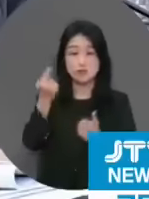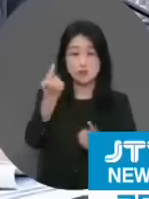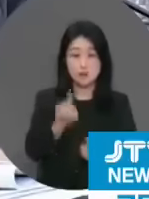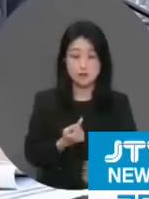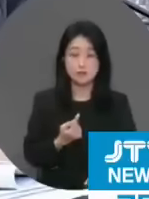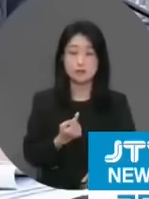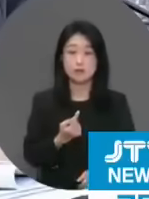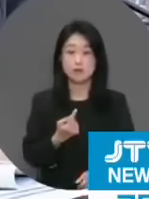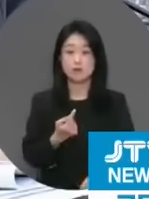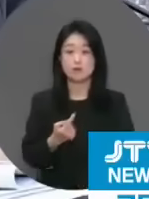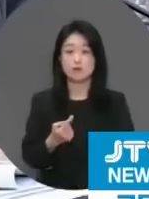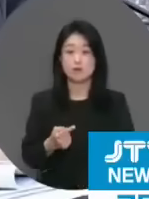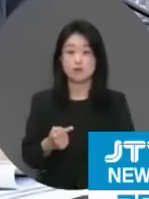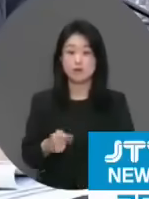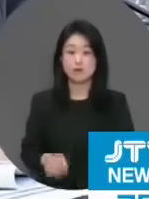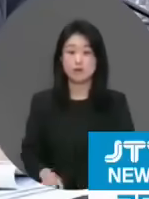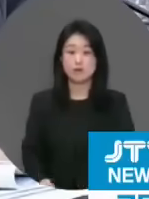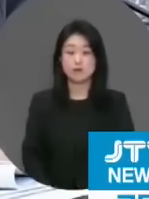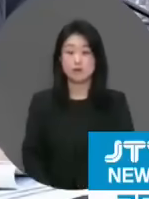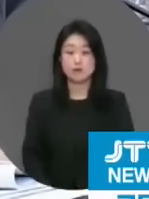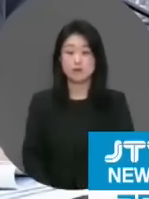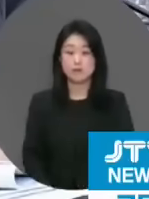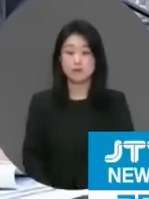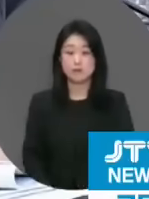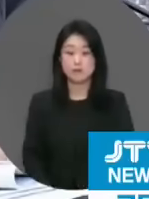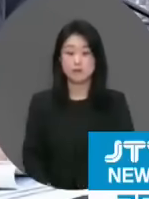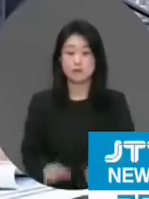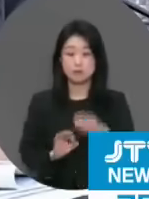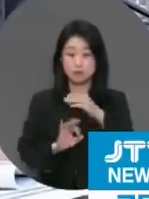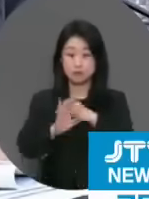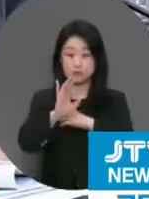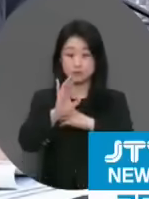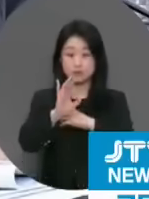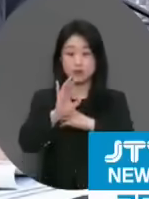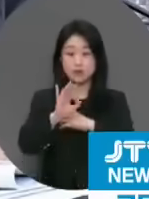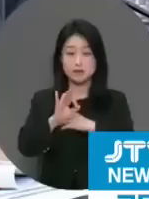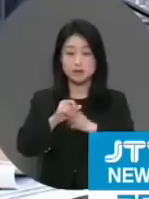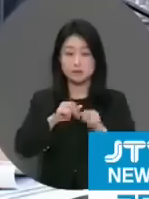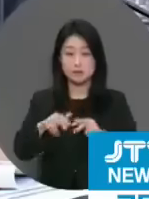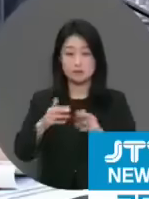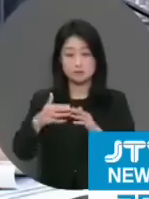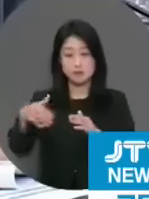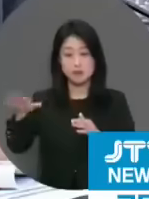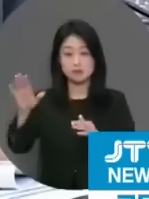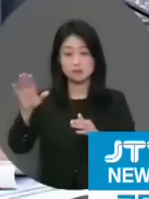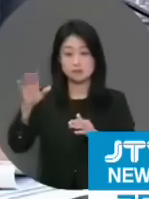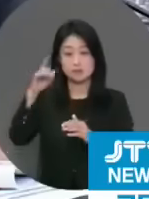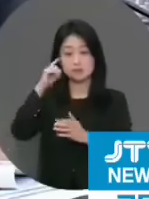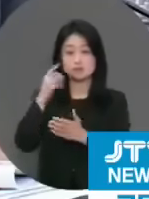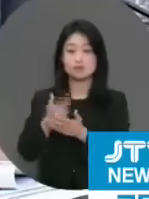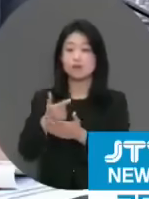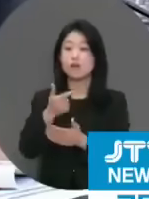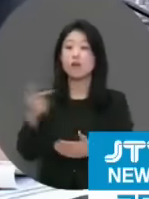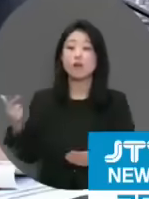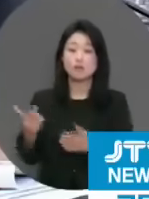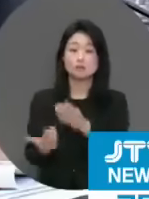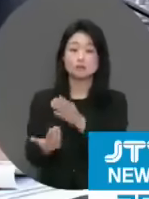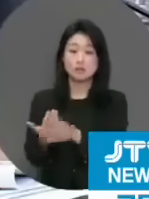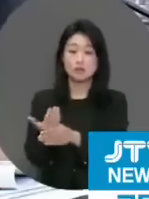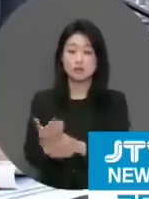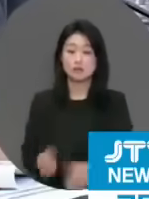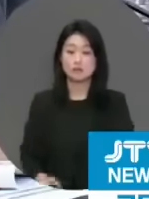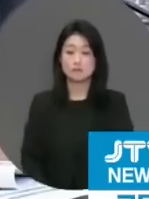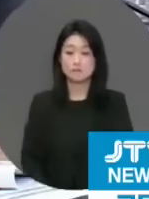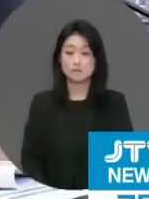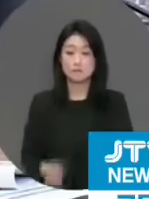눈이 정말 시퍼렇게 멍이 들 정도로 눈을 못 떠서 오전에 있다가 바로 귀가 조치했어요. 그 정도로 충격이 컸던 사안이에요.